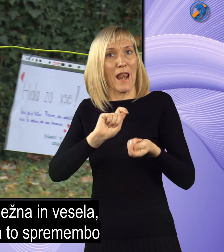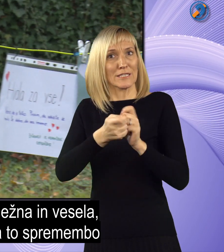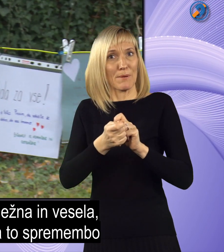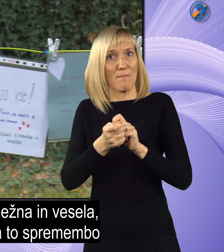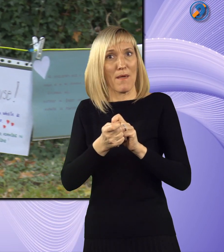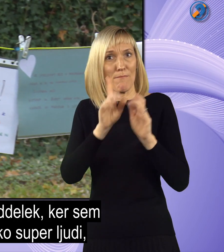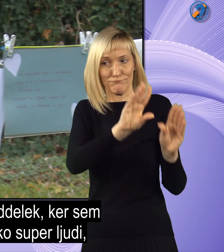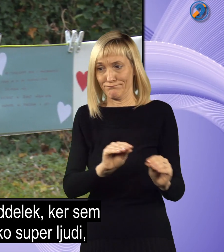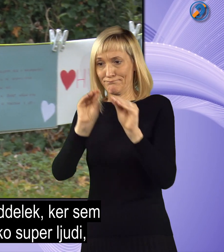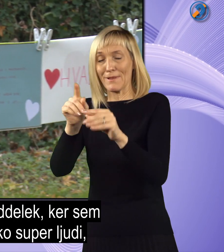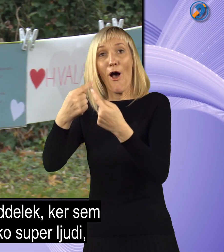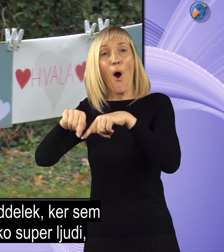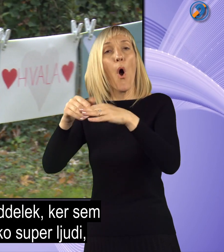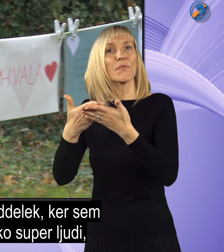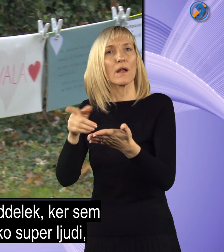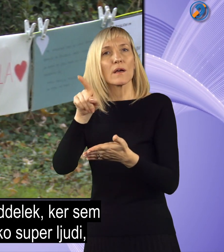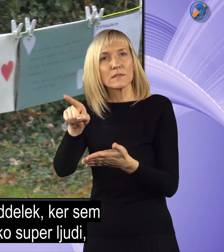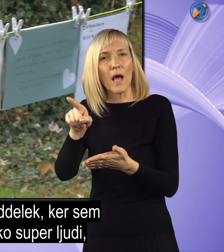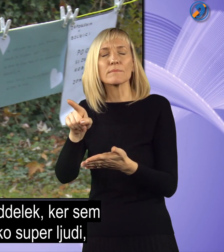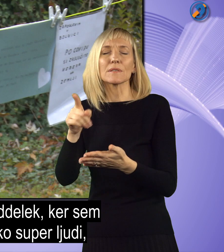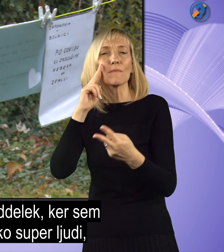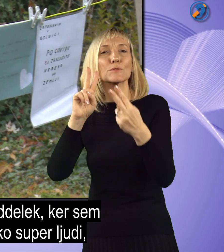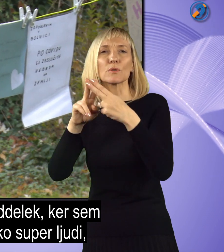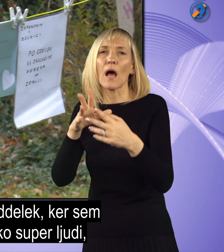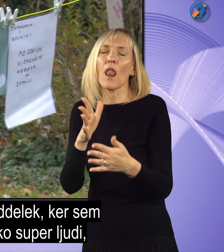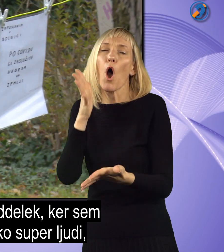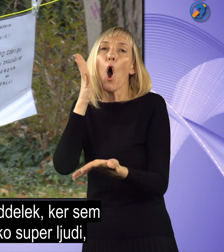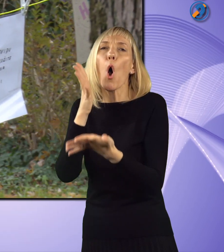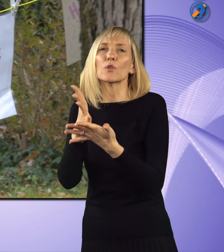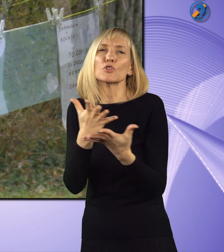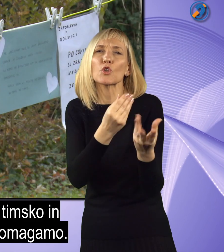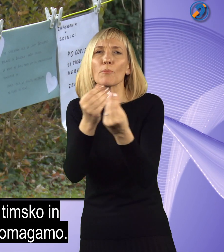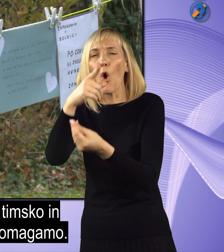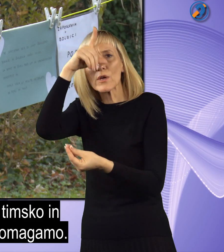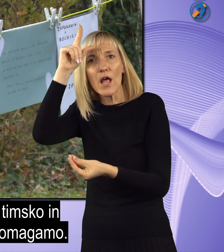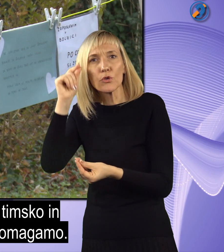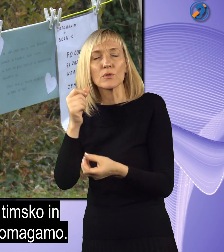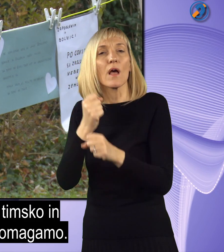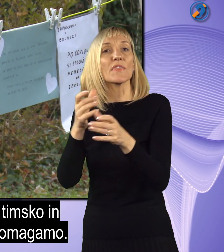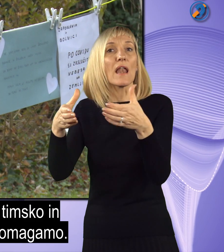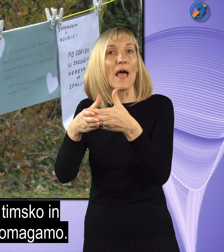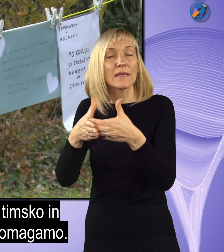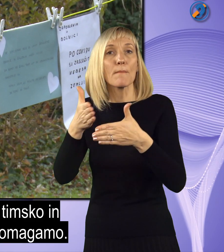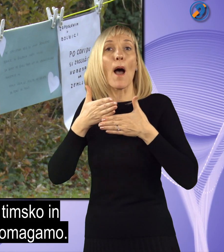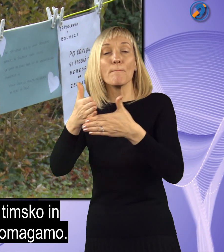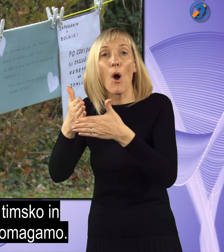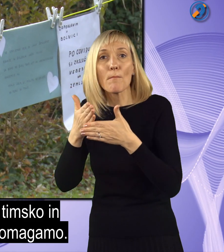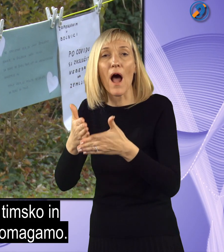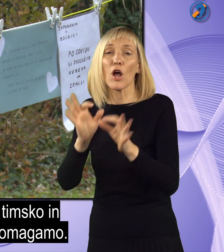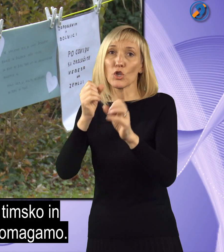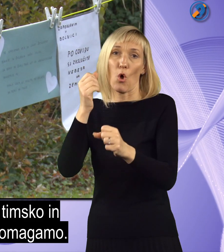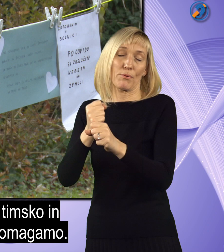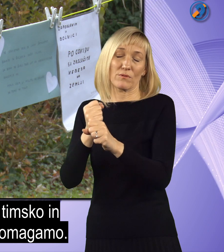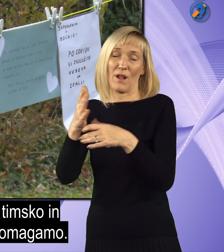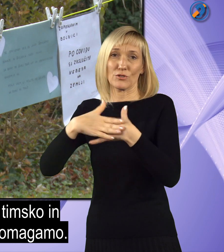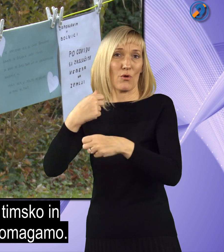naredila to spremembo in prišla na ta oddelek, ker sem spoznala veliko super ljudi, delujemo timsko in dobro in si pomagamo